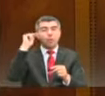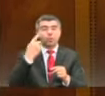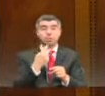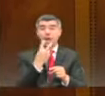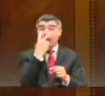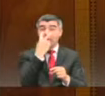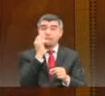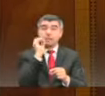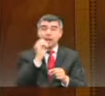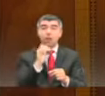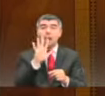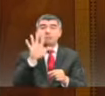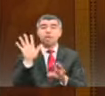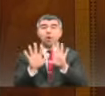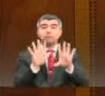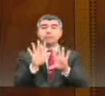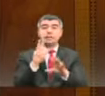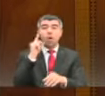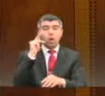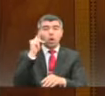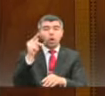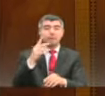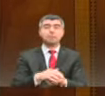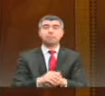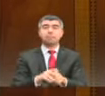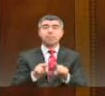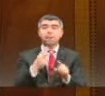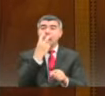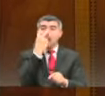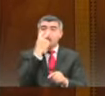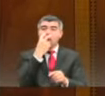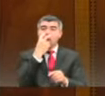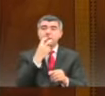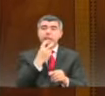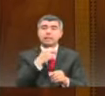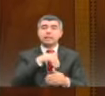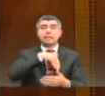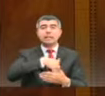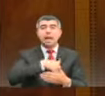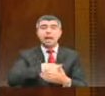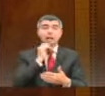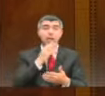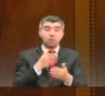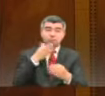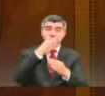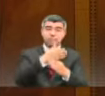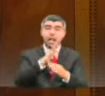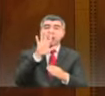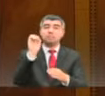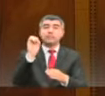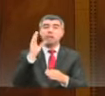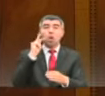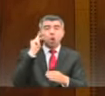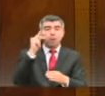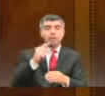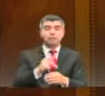555 كيلومتر، توسيع الطريق الوطنية الرابطة بين العيون والدخلة على طول 500 كيلومتر. وسنواصل